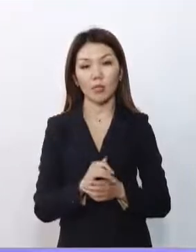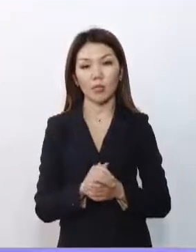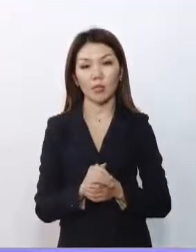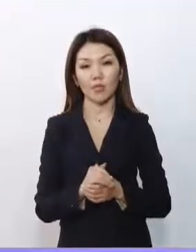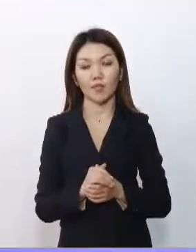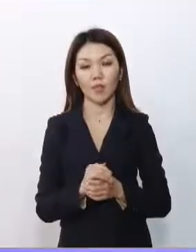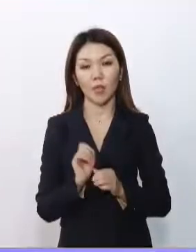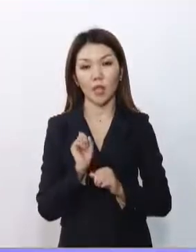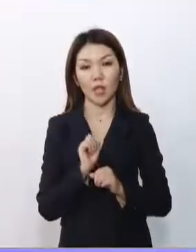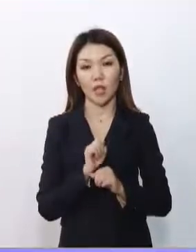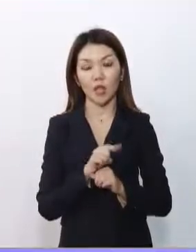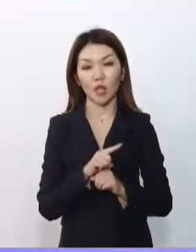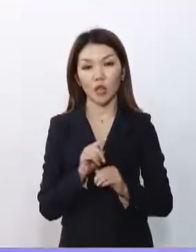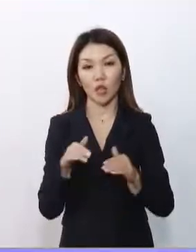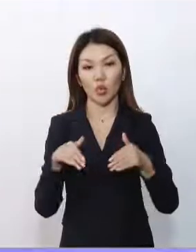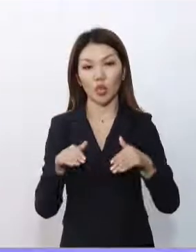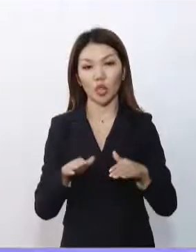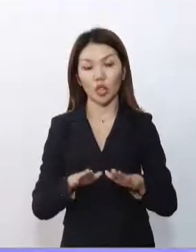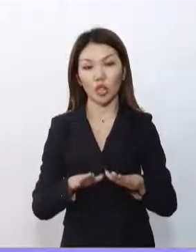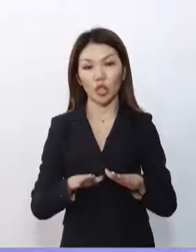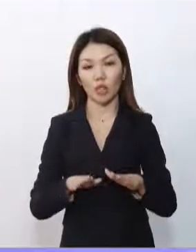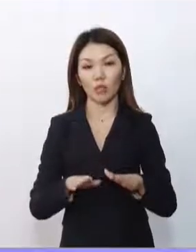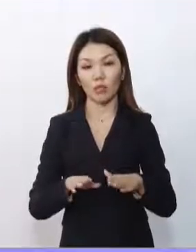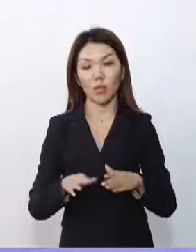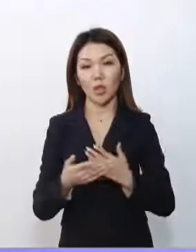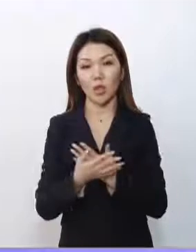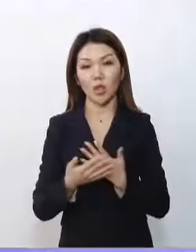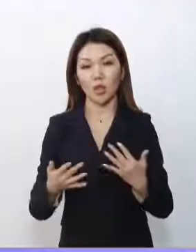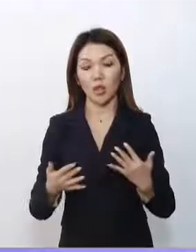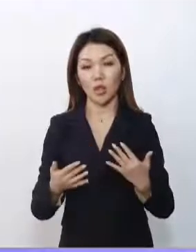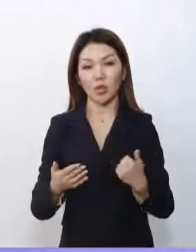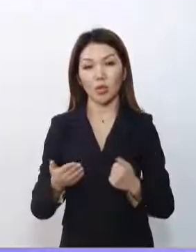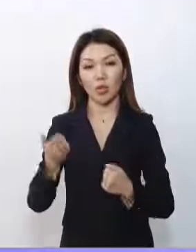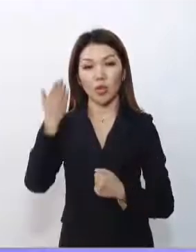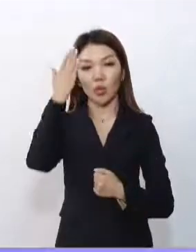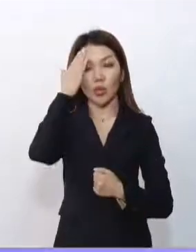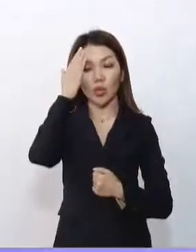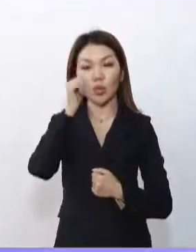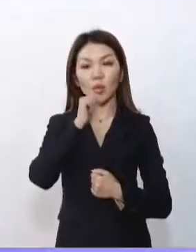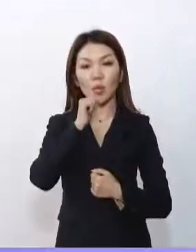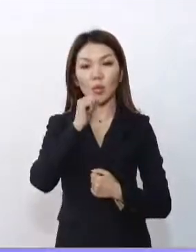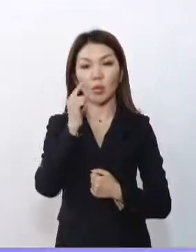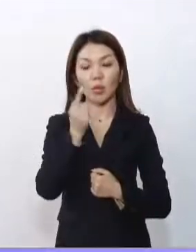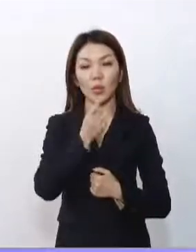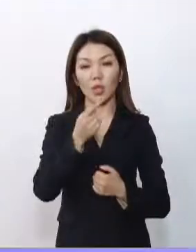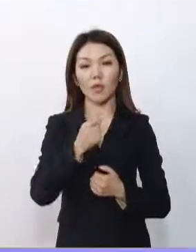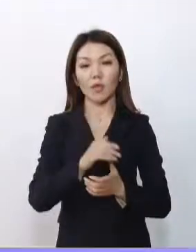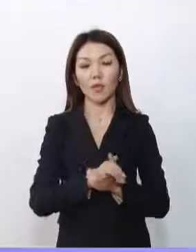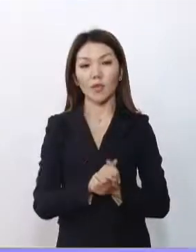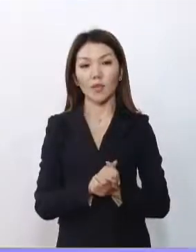задачи решить несколькими способами первый способ чтобы найти